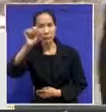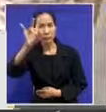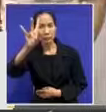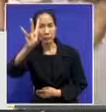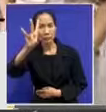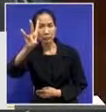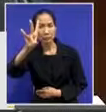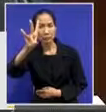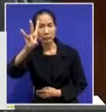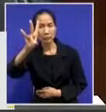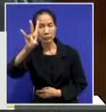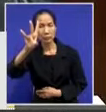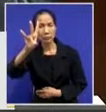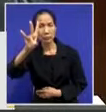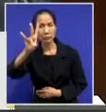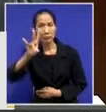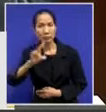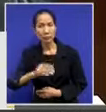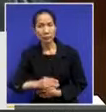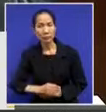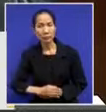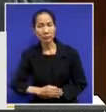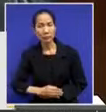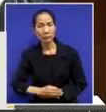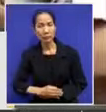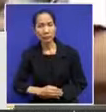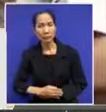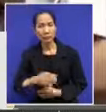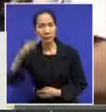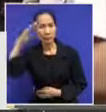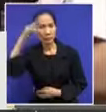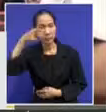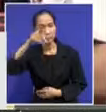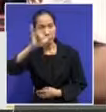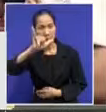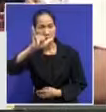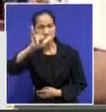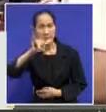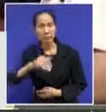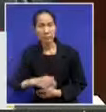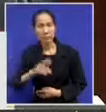627พันโทสิงห์ทบแก้วพิจิตร พลเอกประยุทธ์จันทร์โอชาครับ